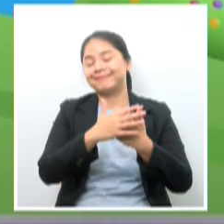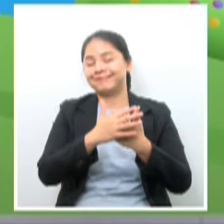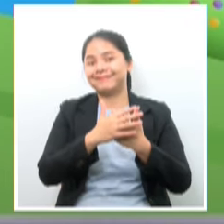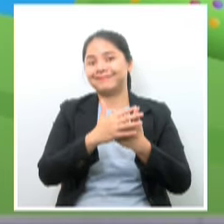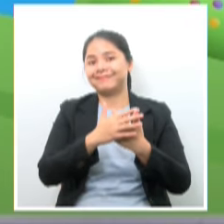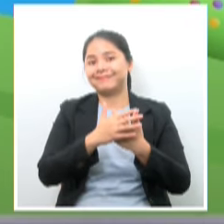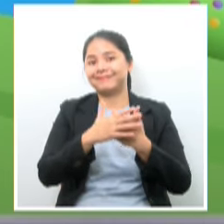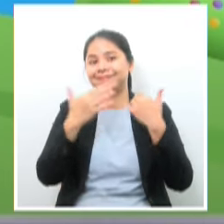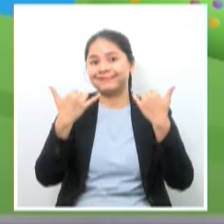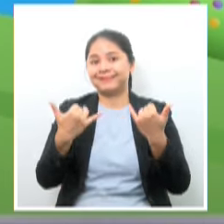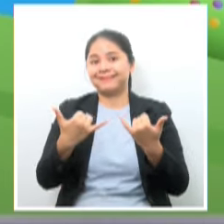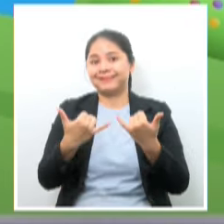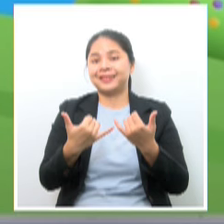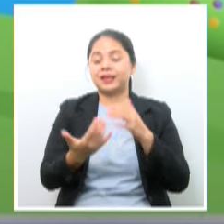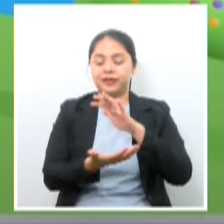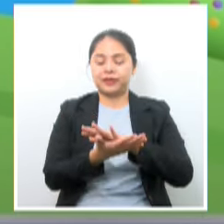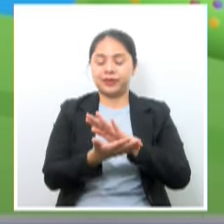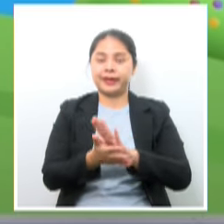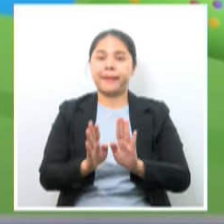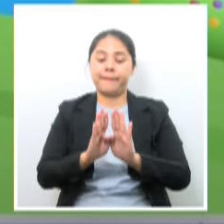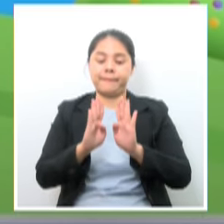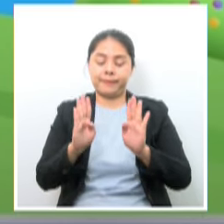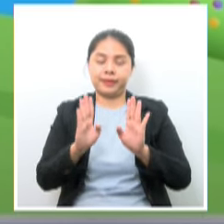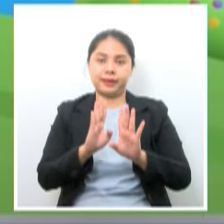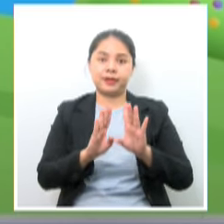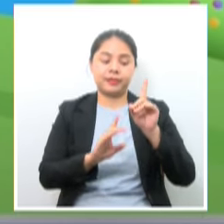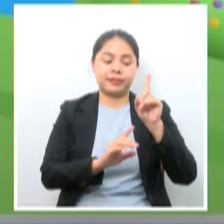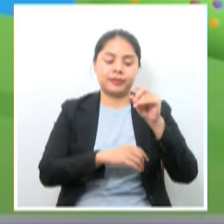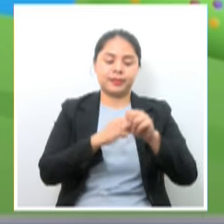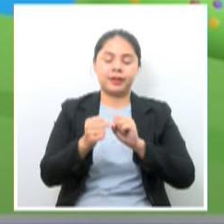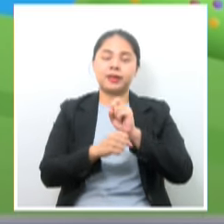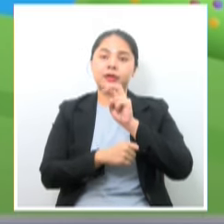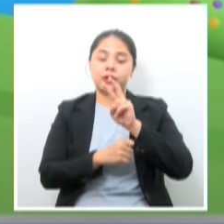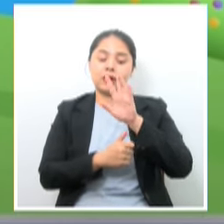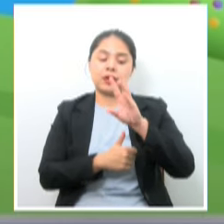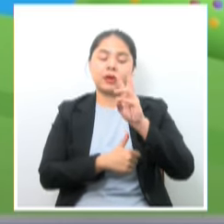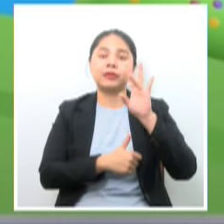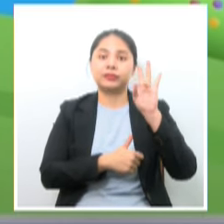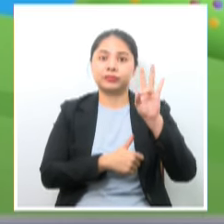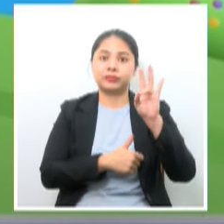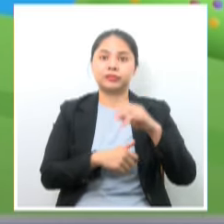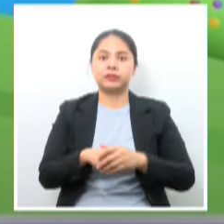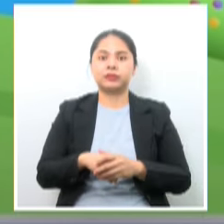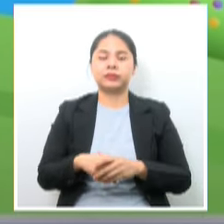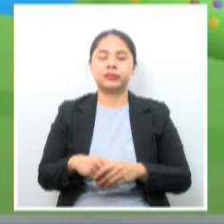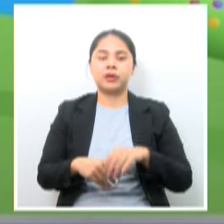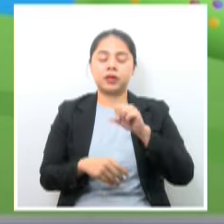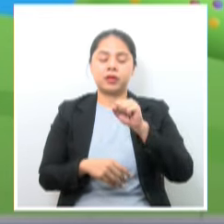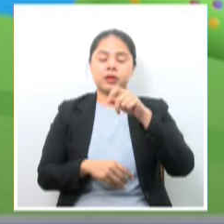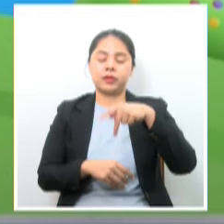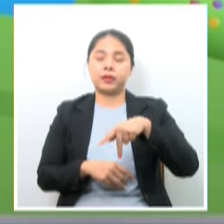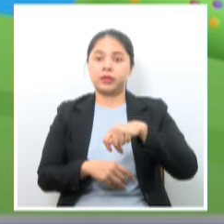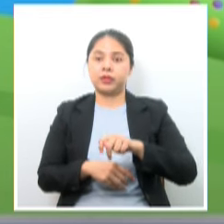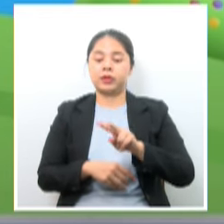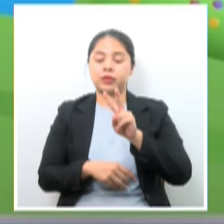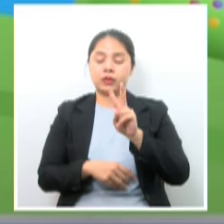าสู่ Back to School นะครับเปิดเรียนภาคเรียนที่1ทับ2567ในวันนี้นะครับซึ่งสพฐ.ภายใต้การน